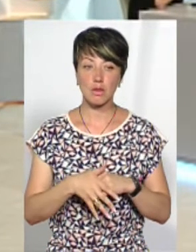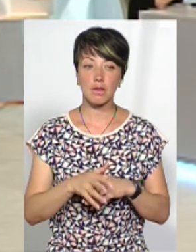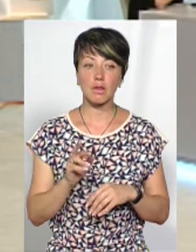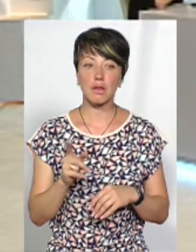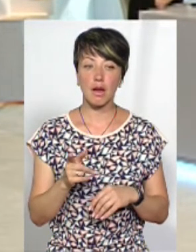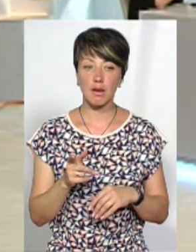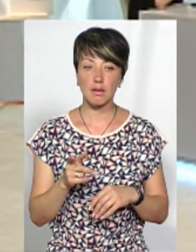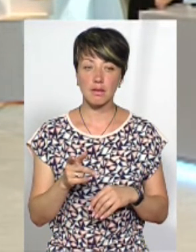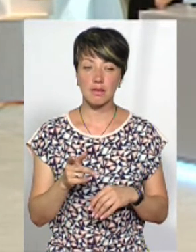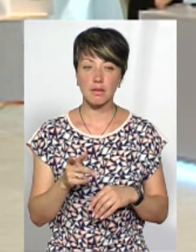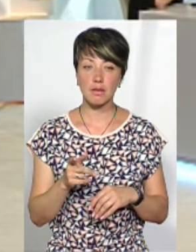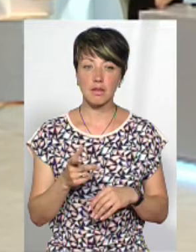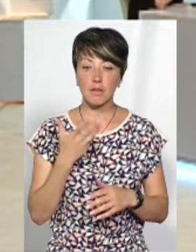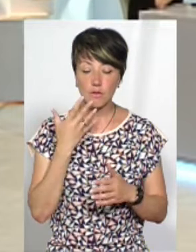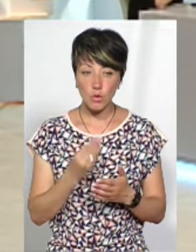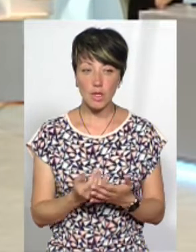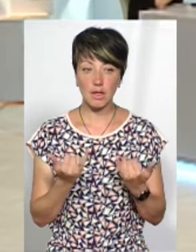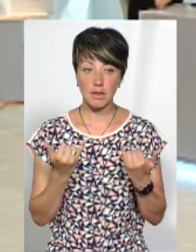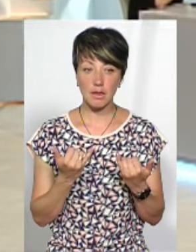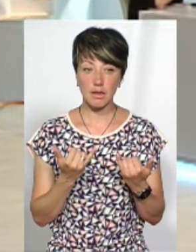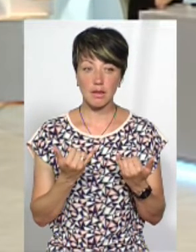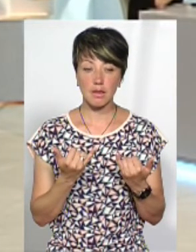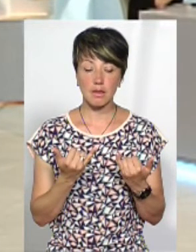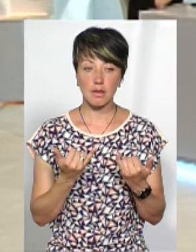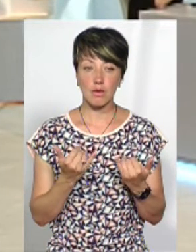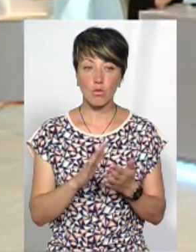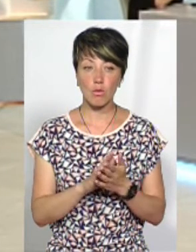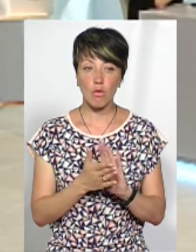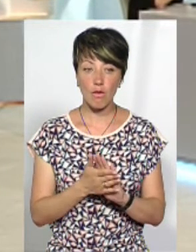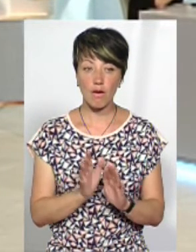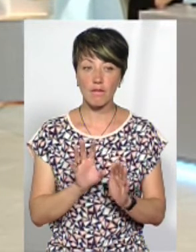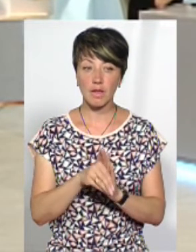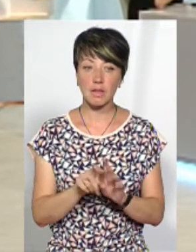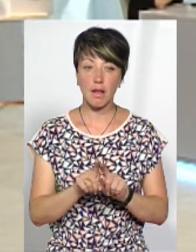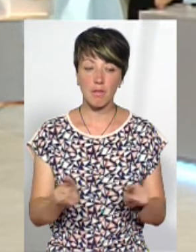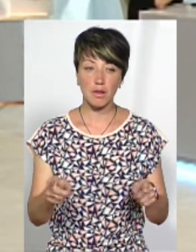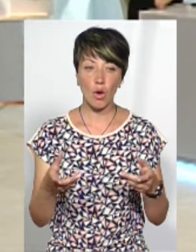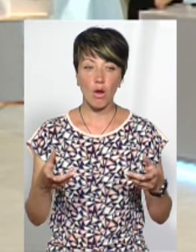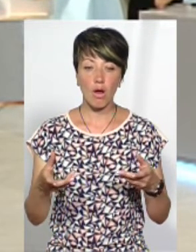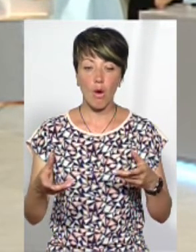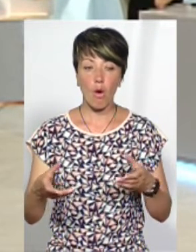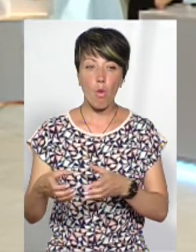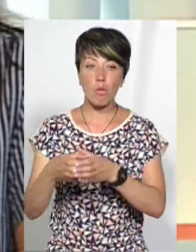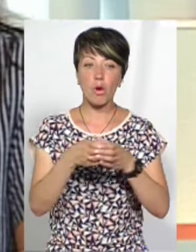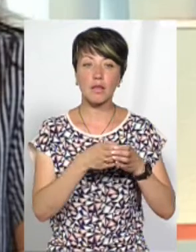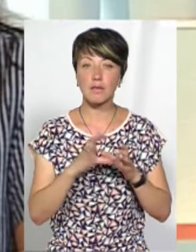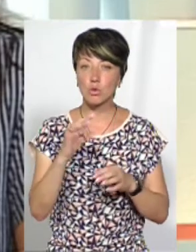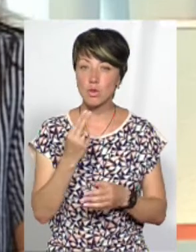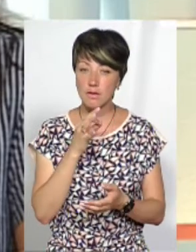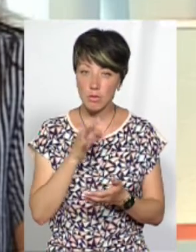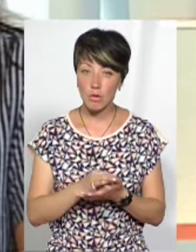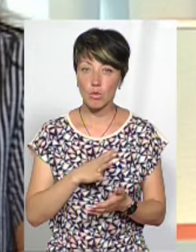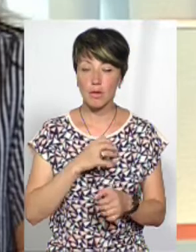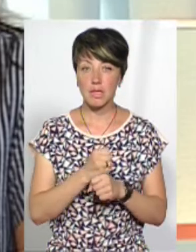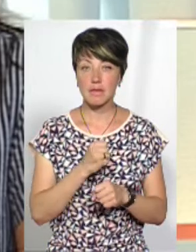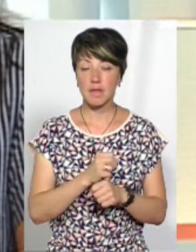як в свої існуючі, діючі підприємства внести елементи корпоративної соціальної відповідальності. Були